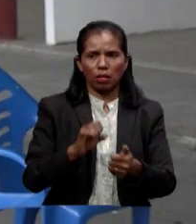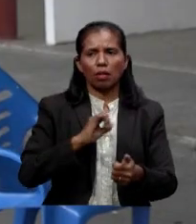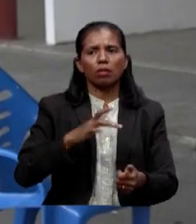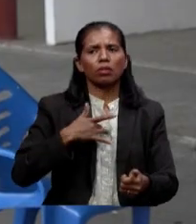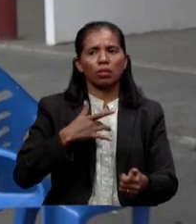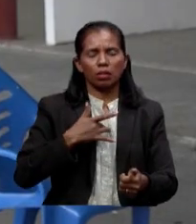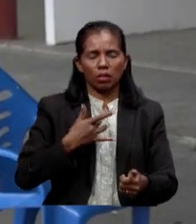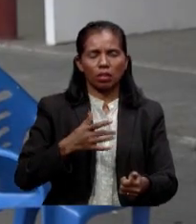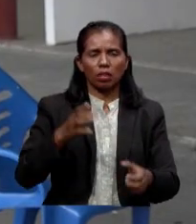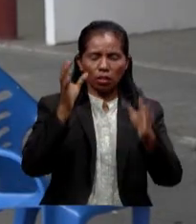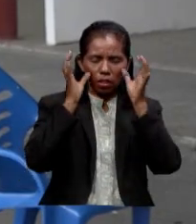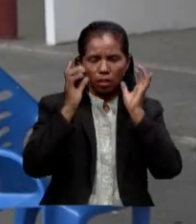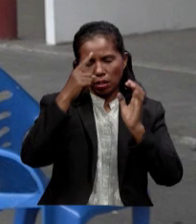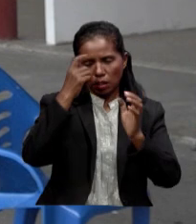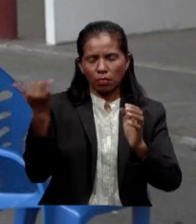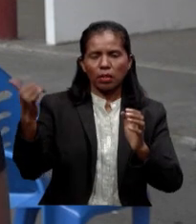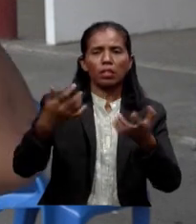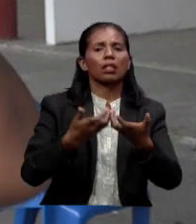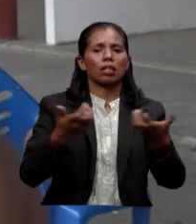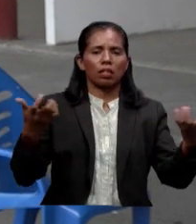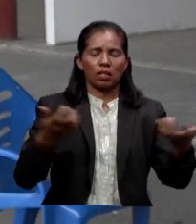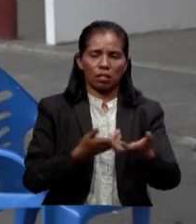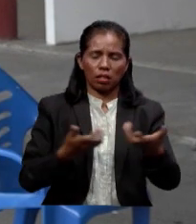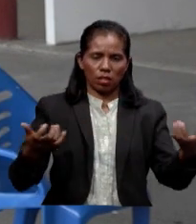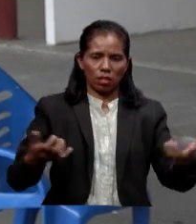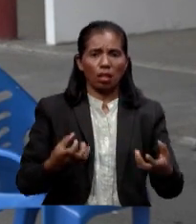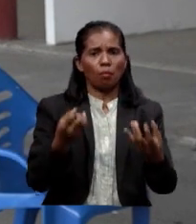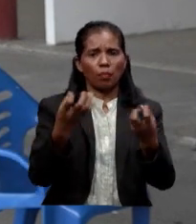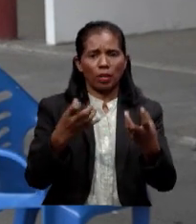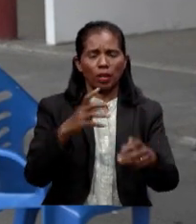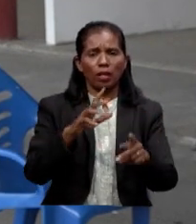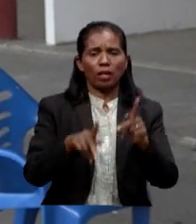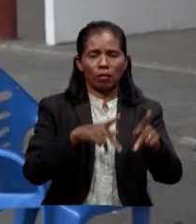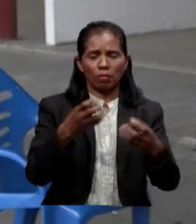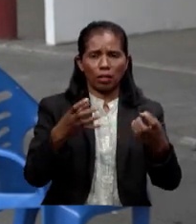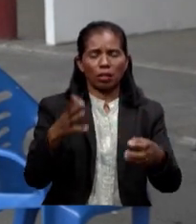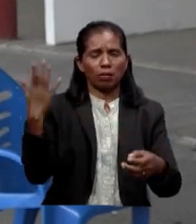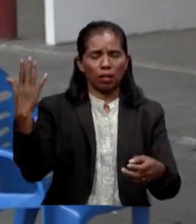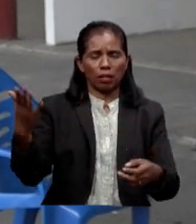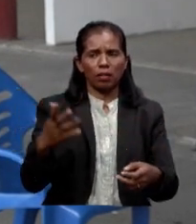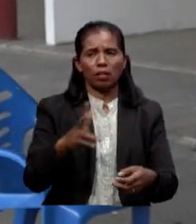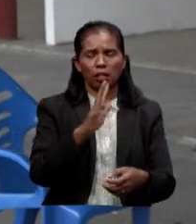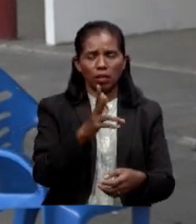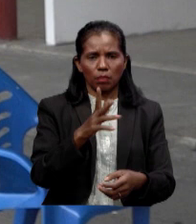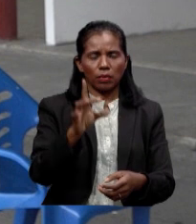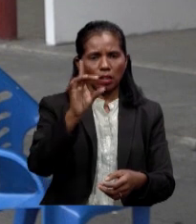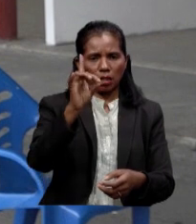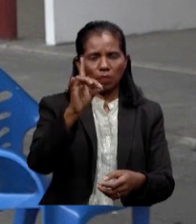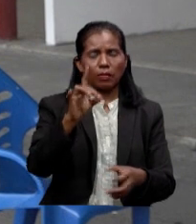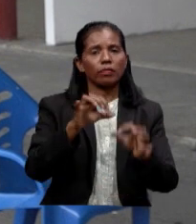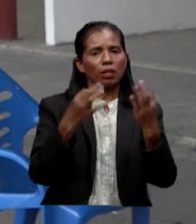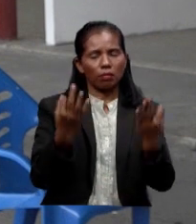tamba sira fahe malu. Tamba sira fahe malu wansa barak liu iha aitara klaran 38 iha